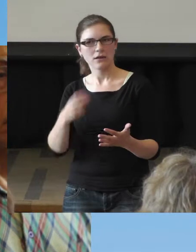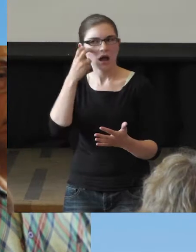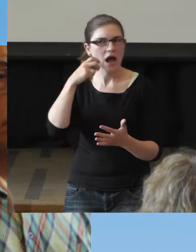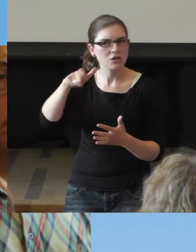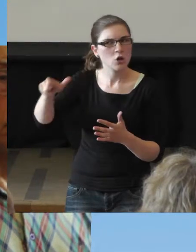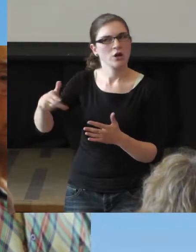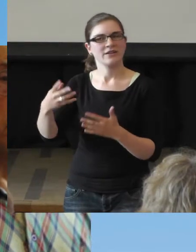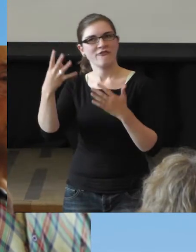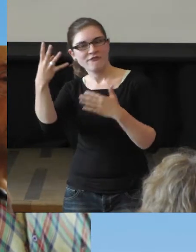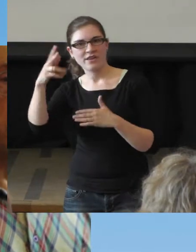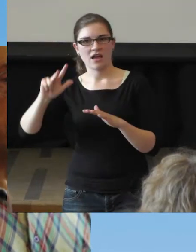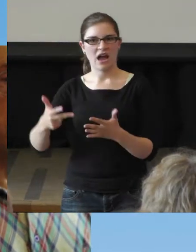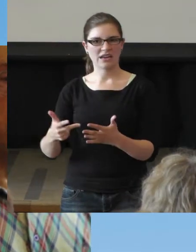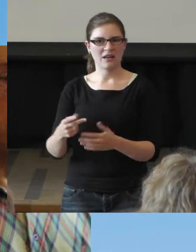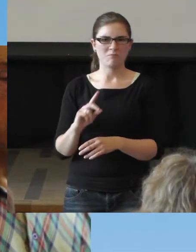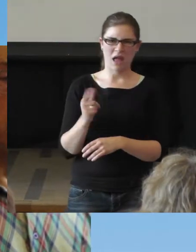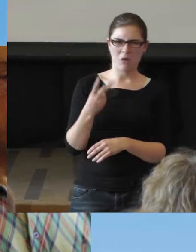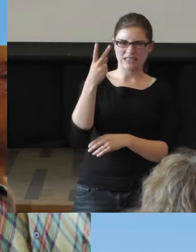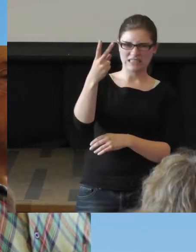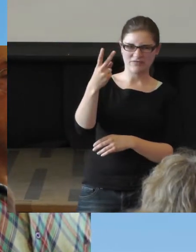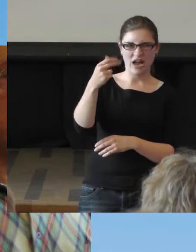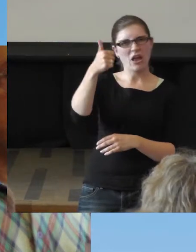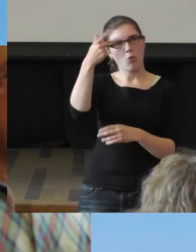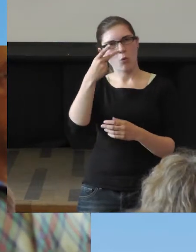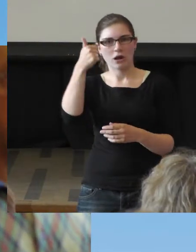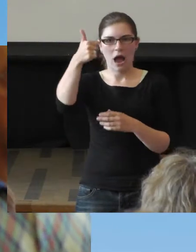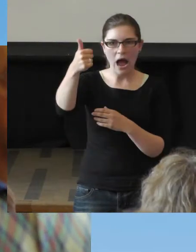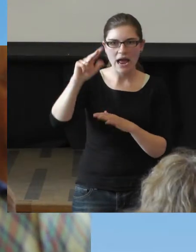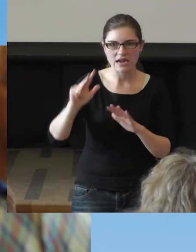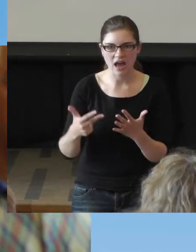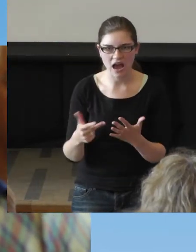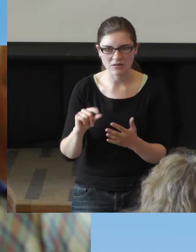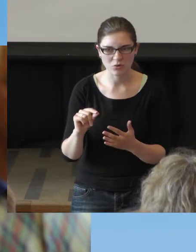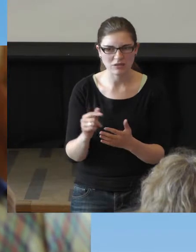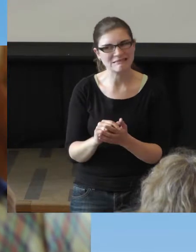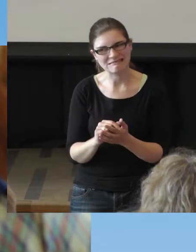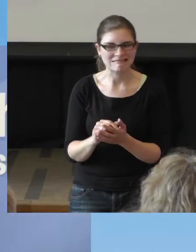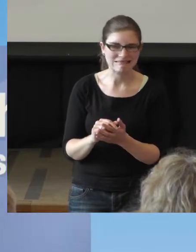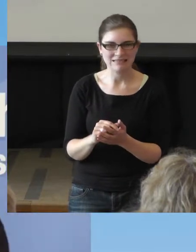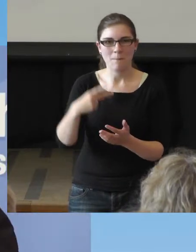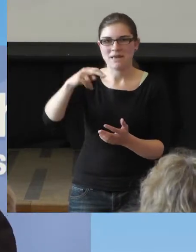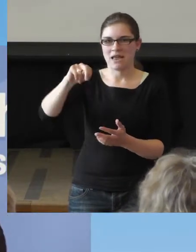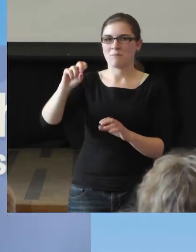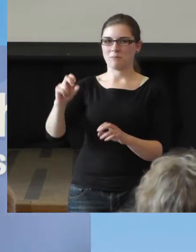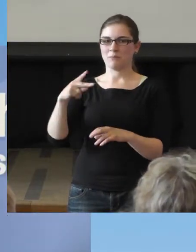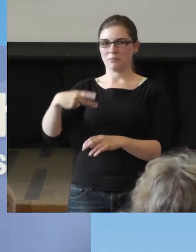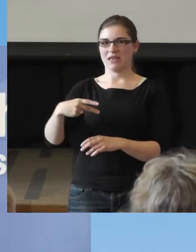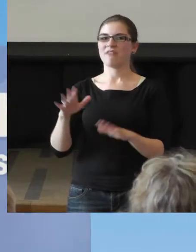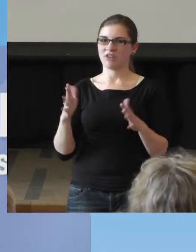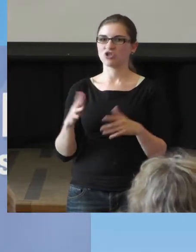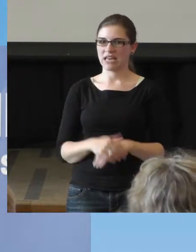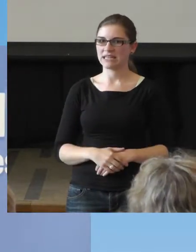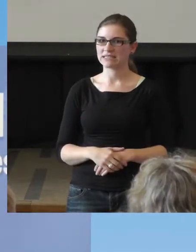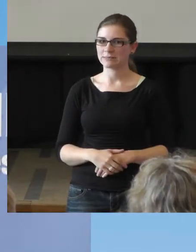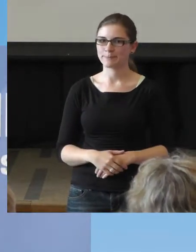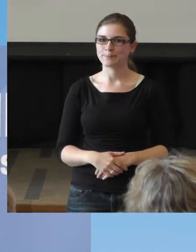vier Achtel, aber drei Achtel, zwei Achtel, ein Achtel geht gar nicht, das ist eindeutig ein Zeichen für Polyneuropathie. Und ist ein ganz einfacher Test und ist aber